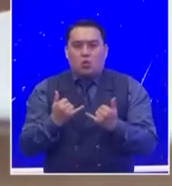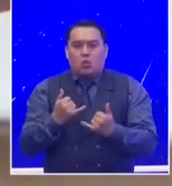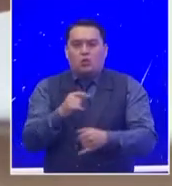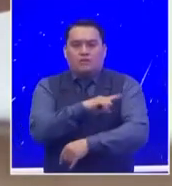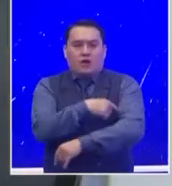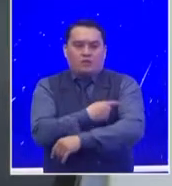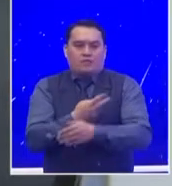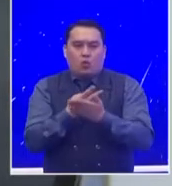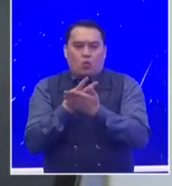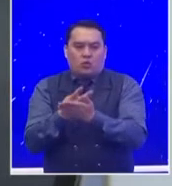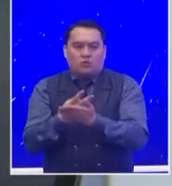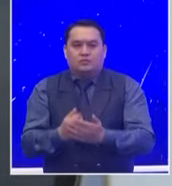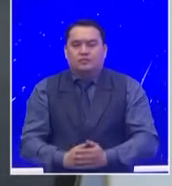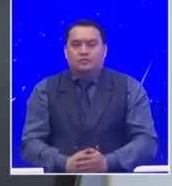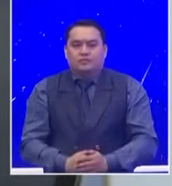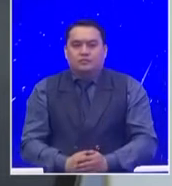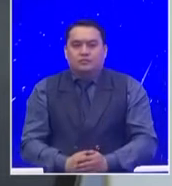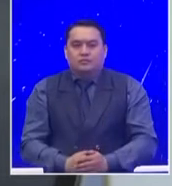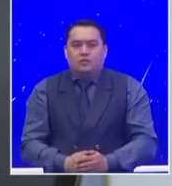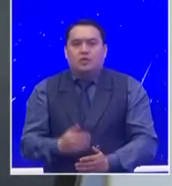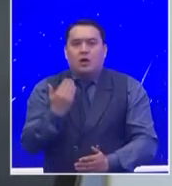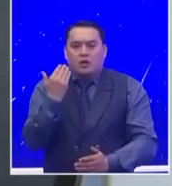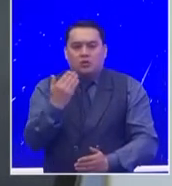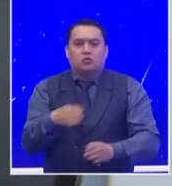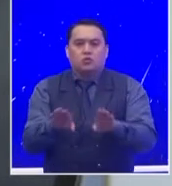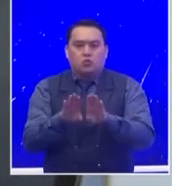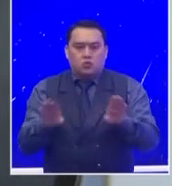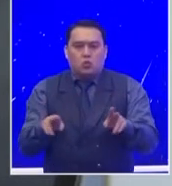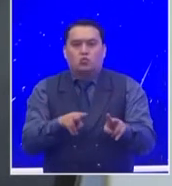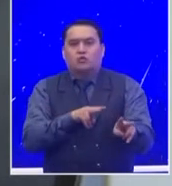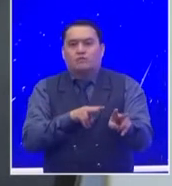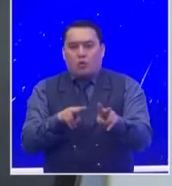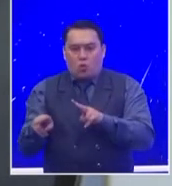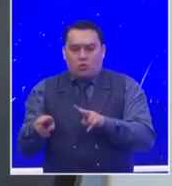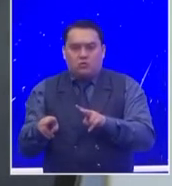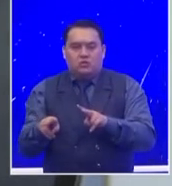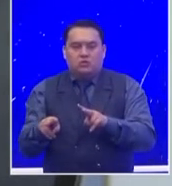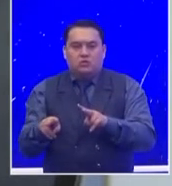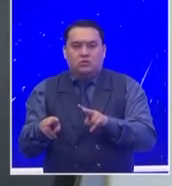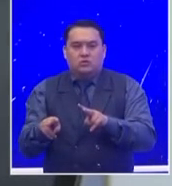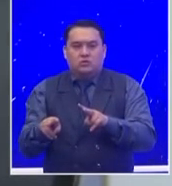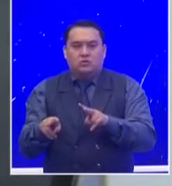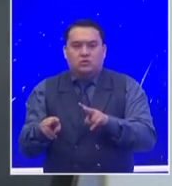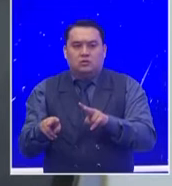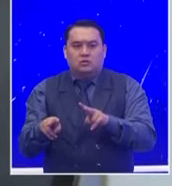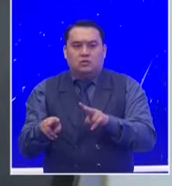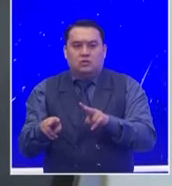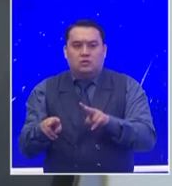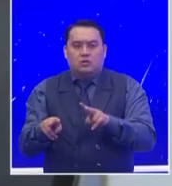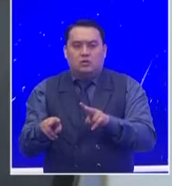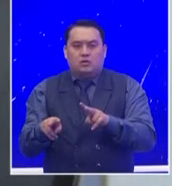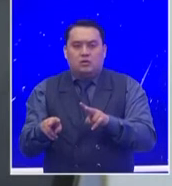провизорном отделении. Тоже они взяты под наблюдение. А все остальные, которые они взяты